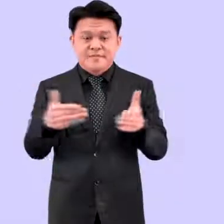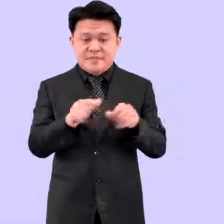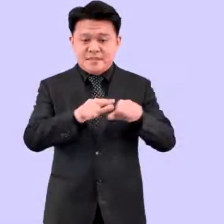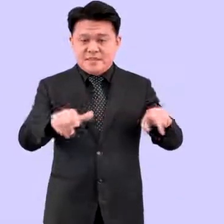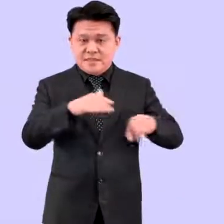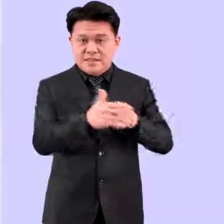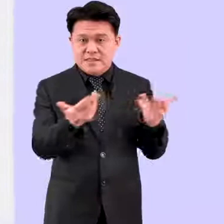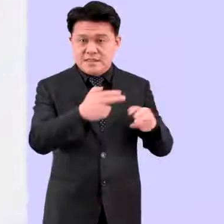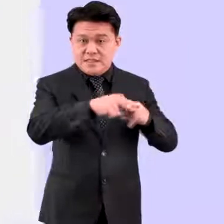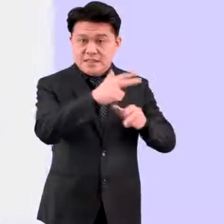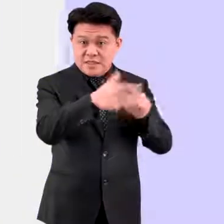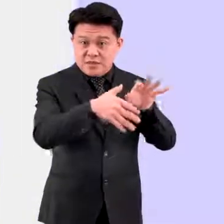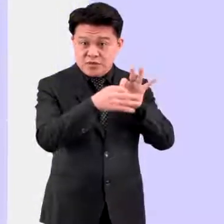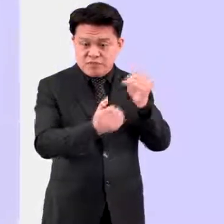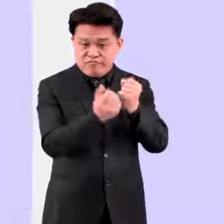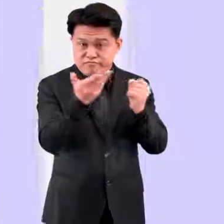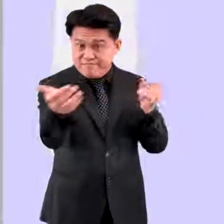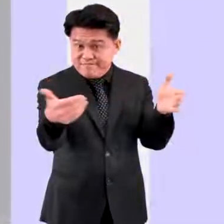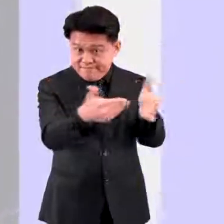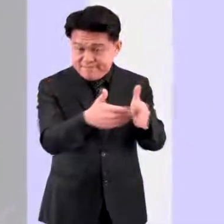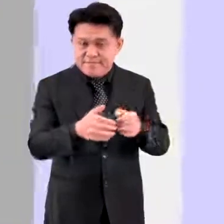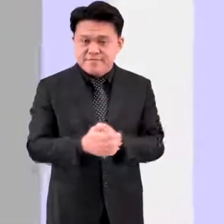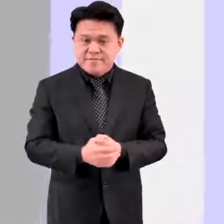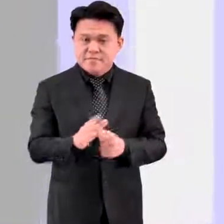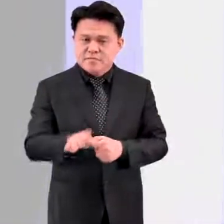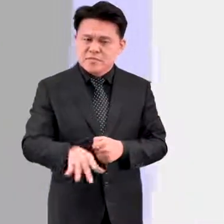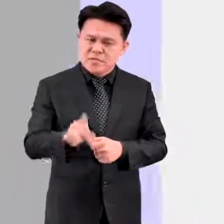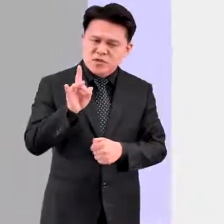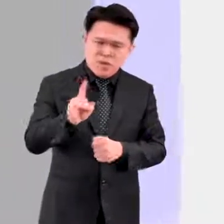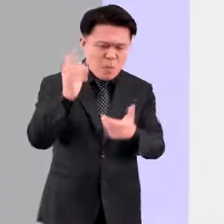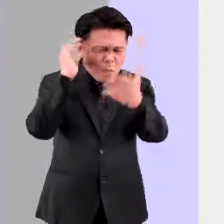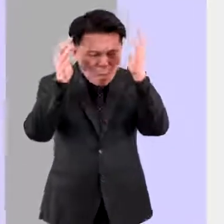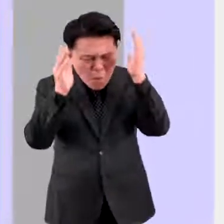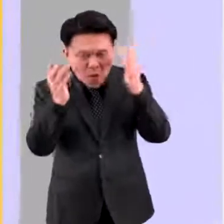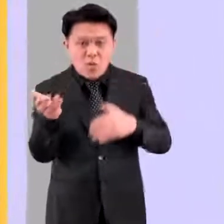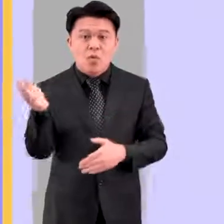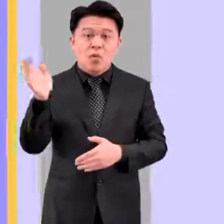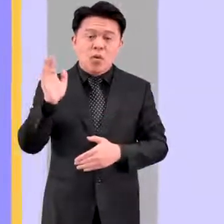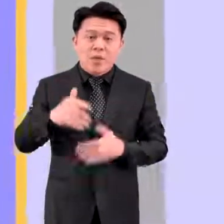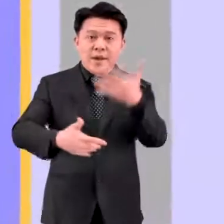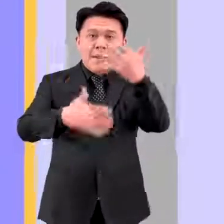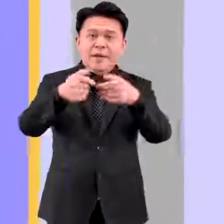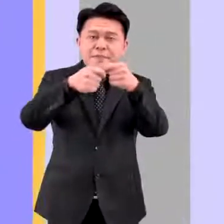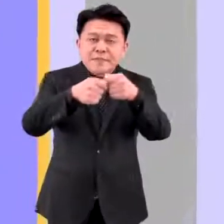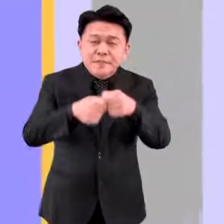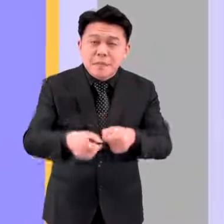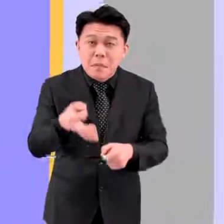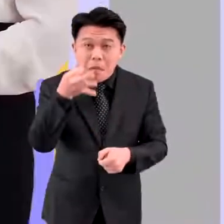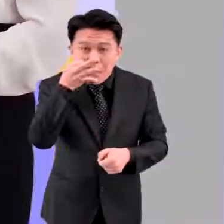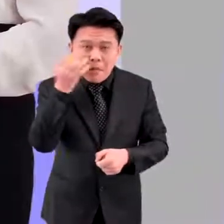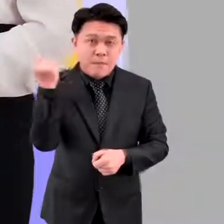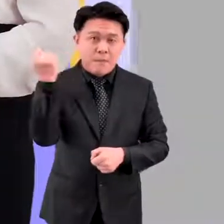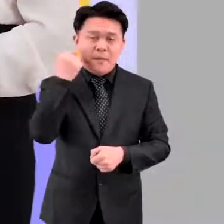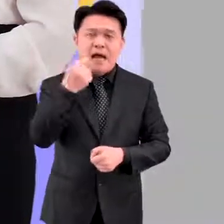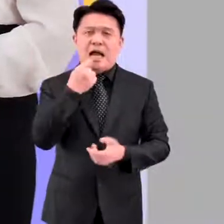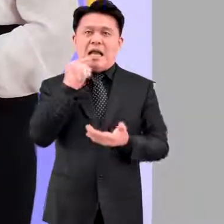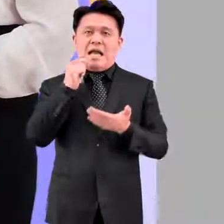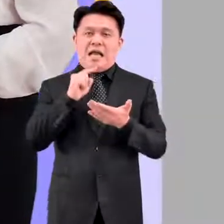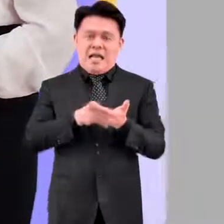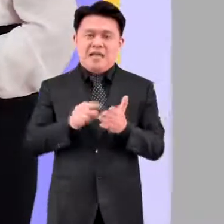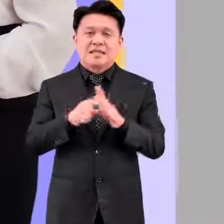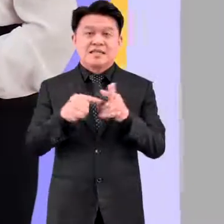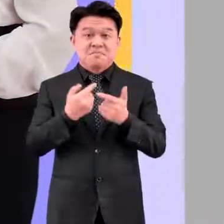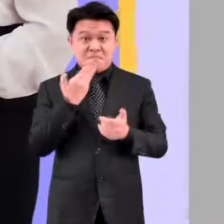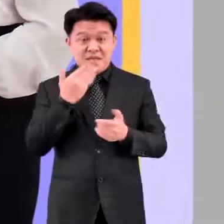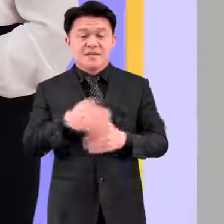지금까지 일반형 일자리 사업에 대한 안내였습니다. 처음엔 복잡한 것 같지만 영상을 꼼꼼히 보고 들으시면